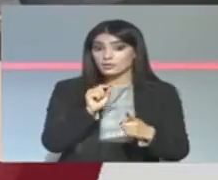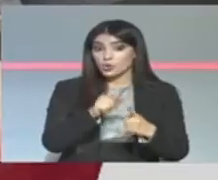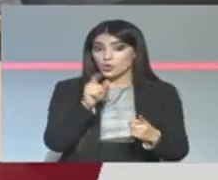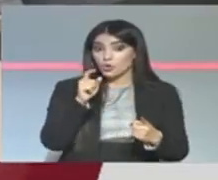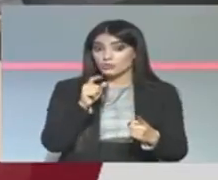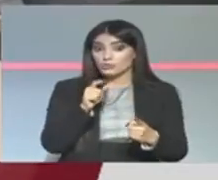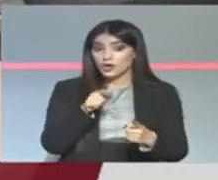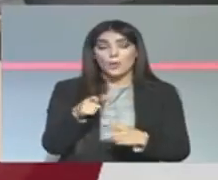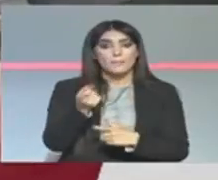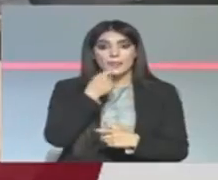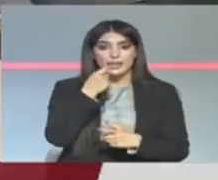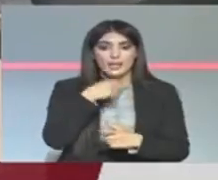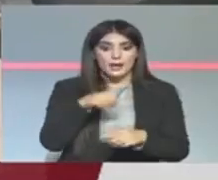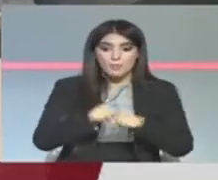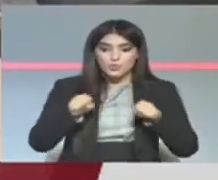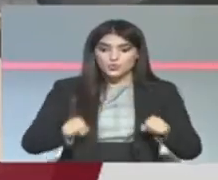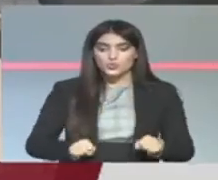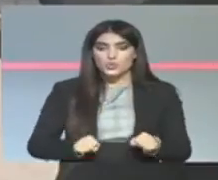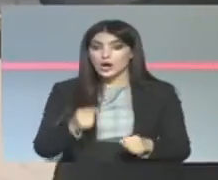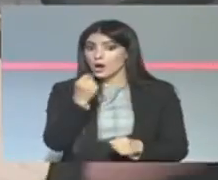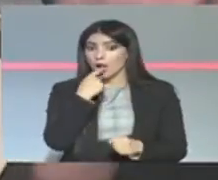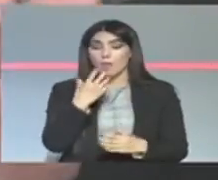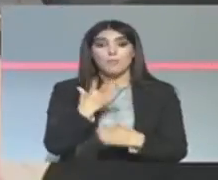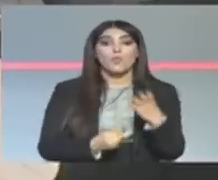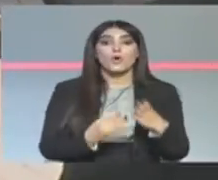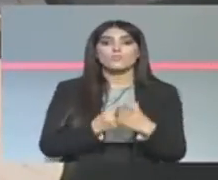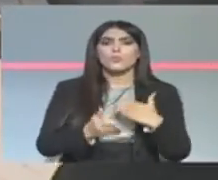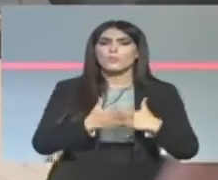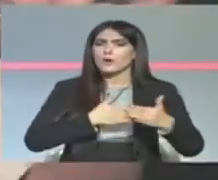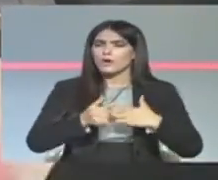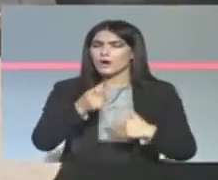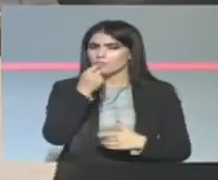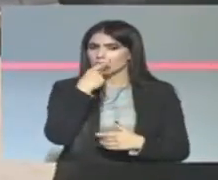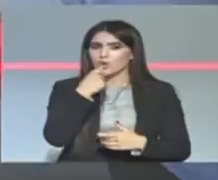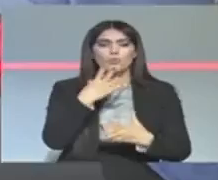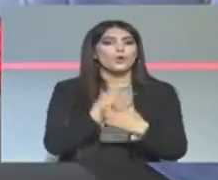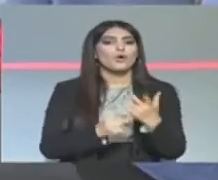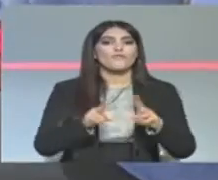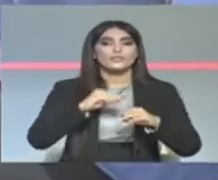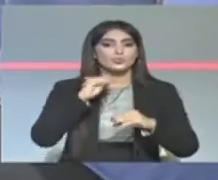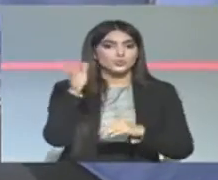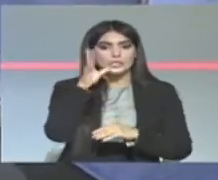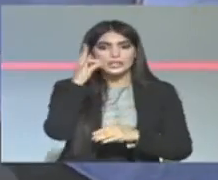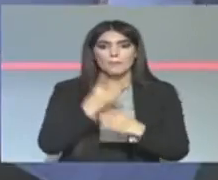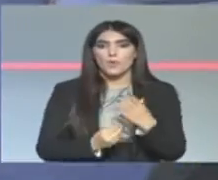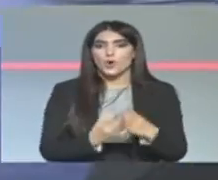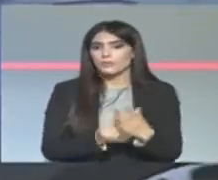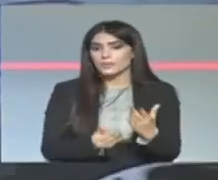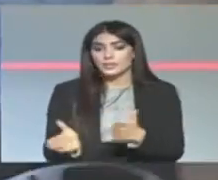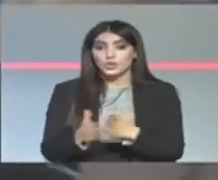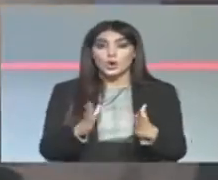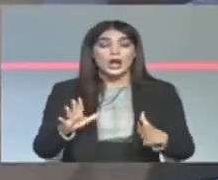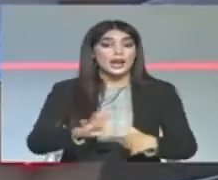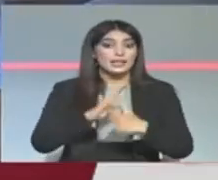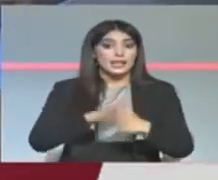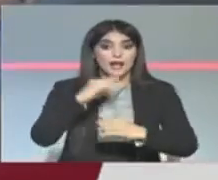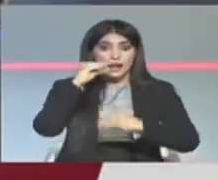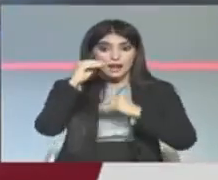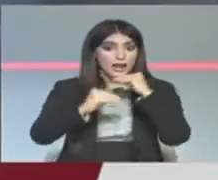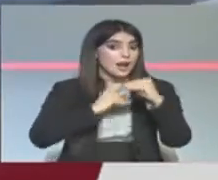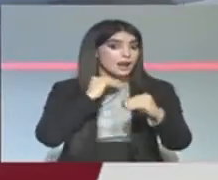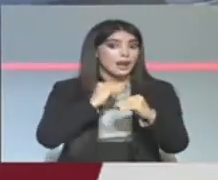الصيدليه المركزيه بالنقص الادويه بصفه عامه في البلاد و يحتفل العالم باليوم العالمي